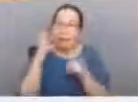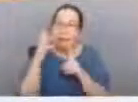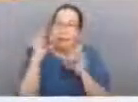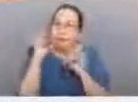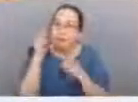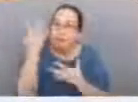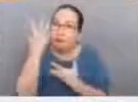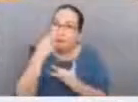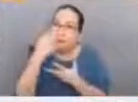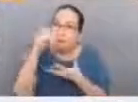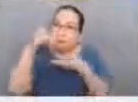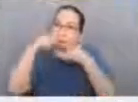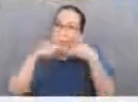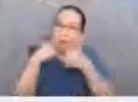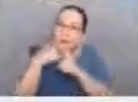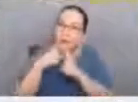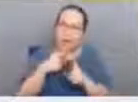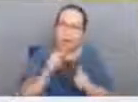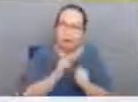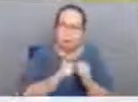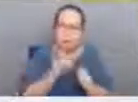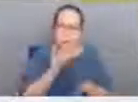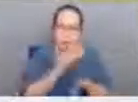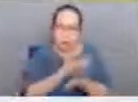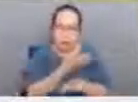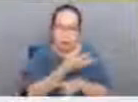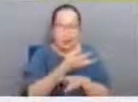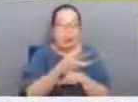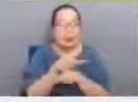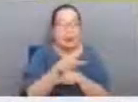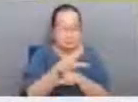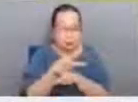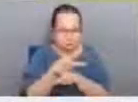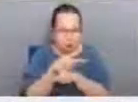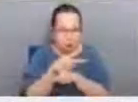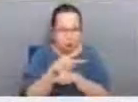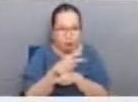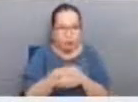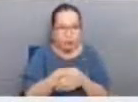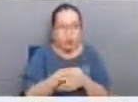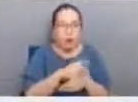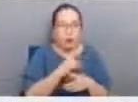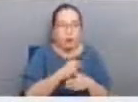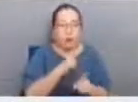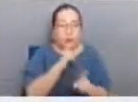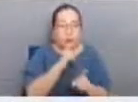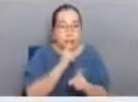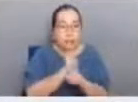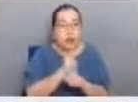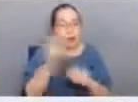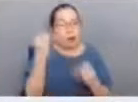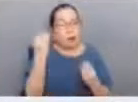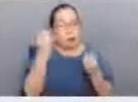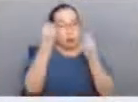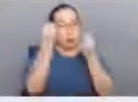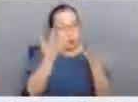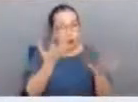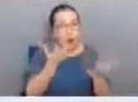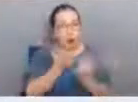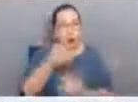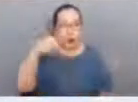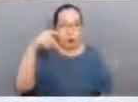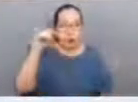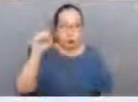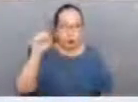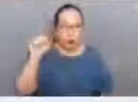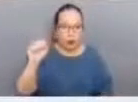OEC, Overseas Employment Certificate. Yung po OEC ninyo, may validity period dyan ng 60 days. Karaniwan po dyan,